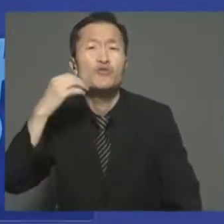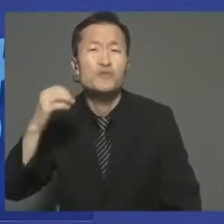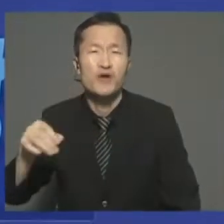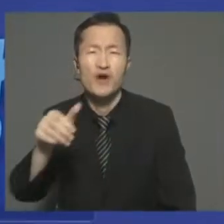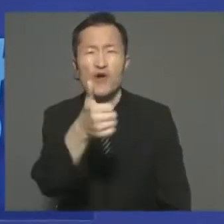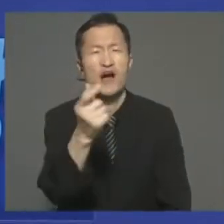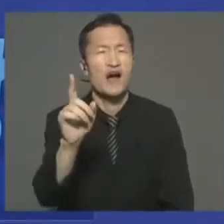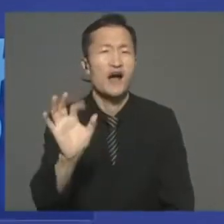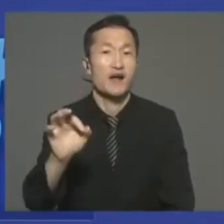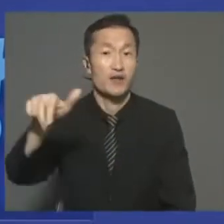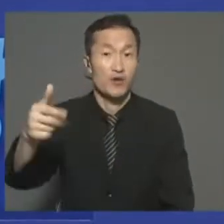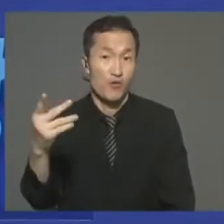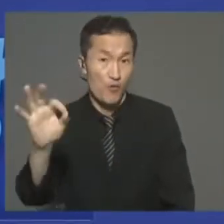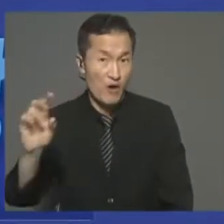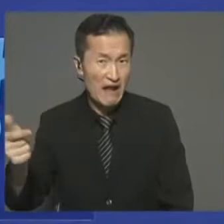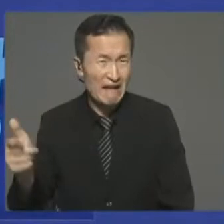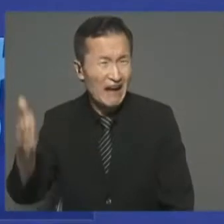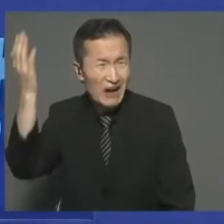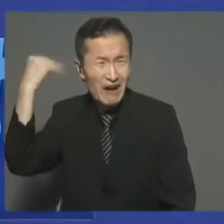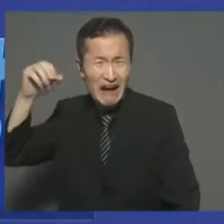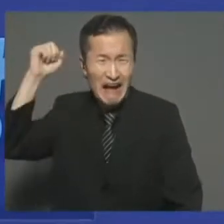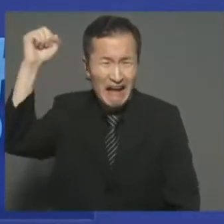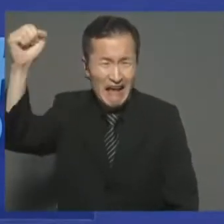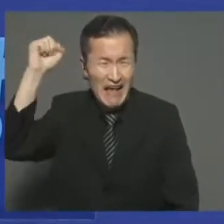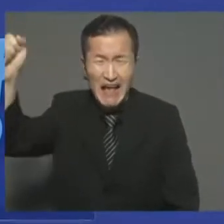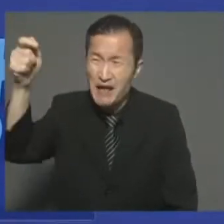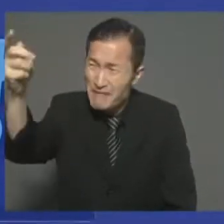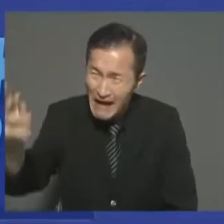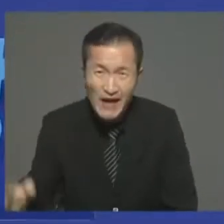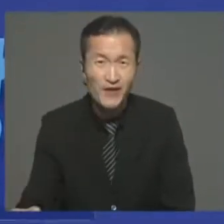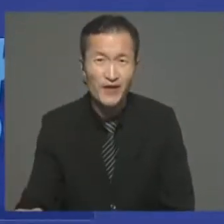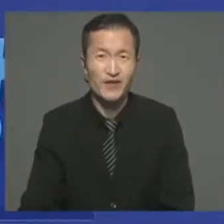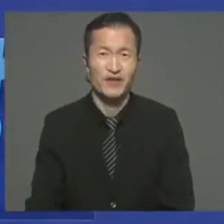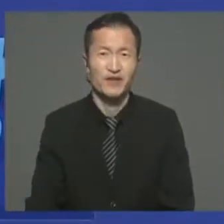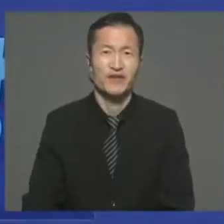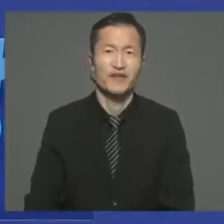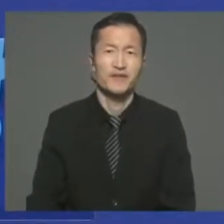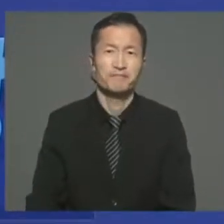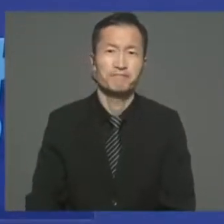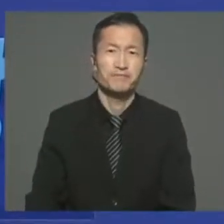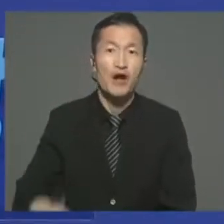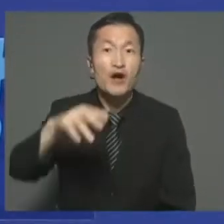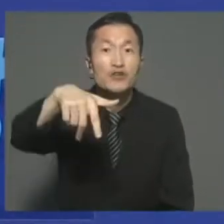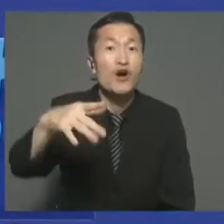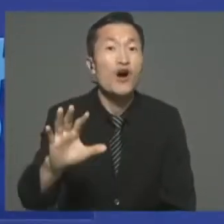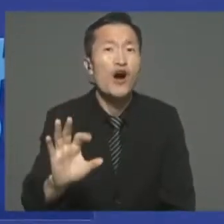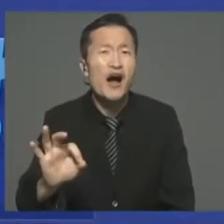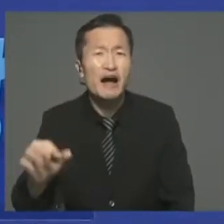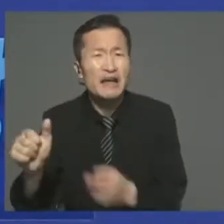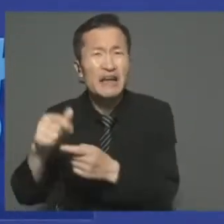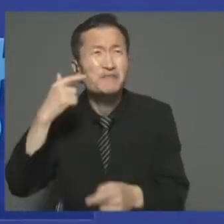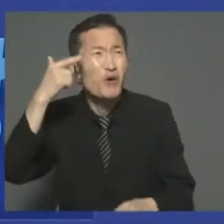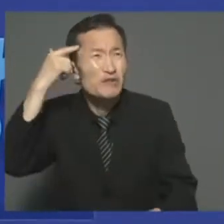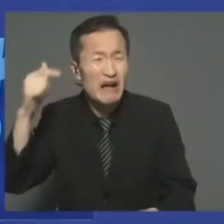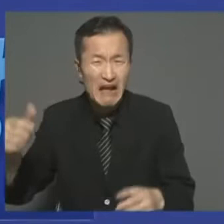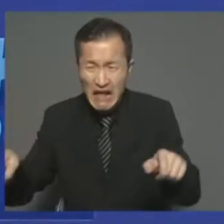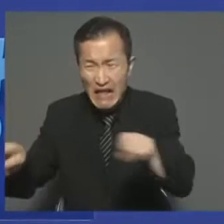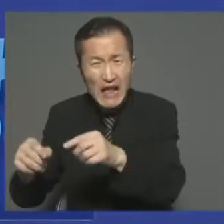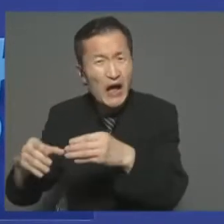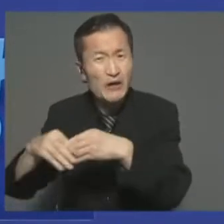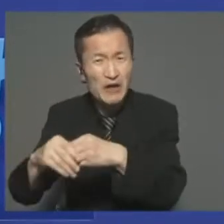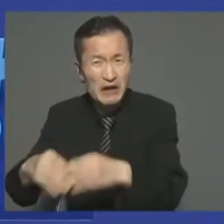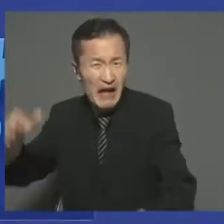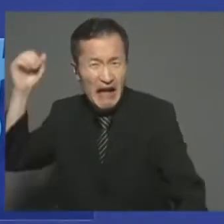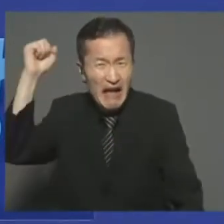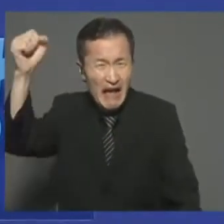단식투쟁, 청와대 앞에 농성투쟁, 정광훈 목사와 손잡고 광화문에서 정권 퇴진투쟁, 부정선거 다시 하라는 말도